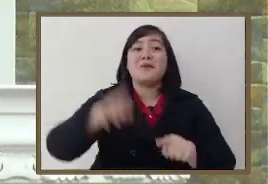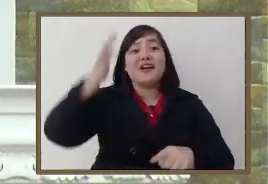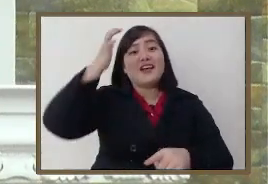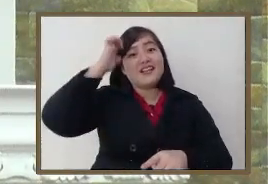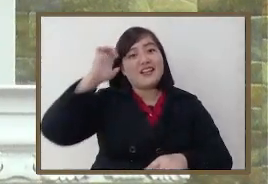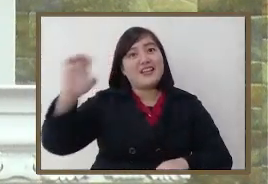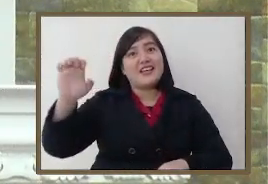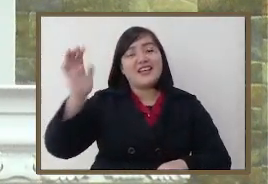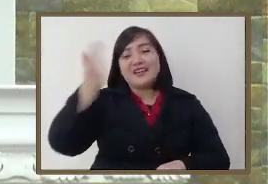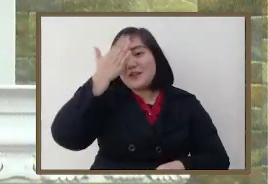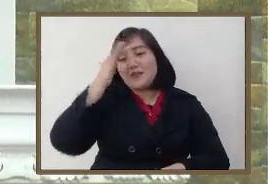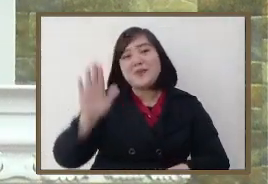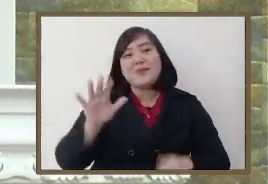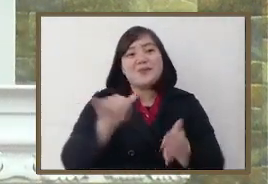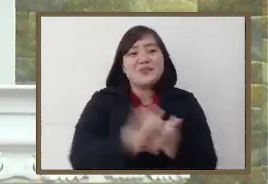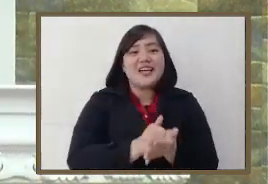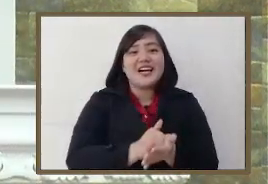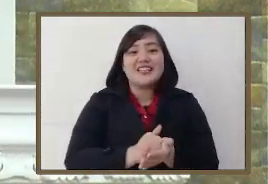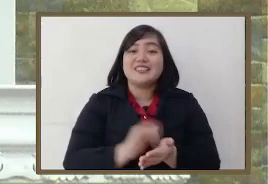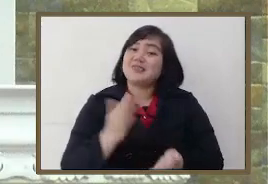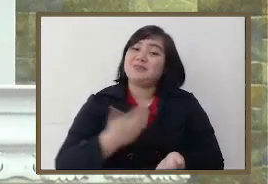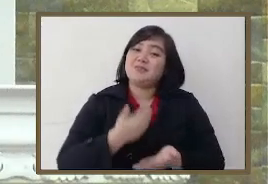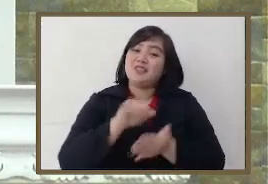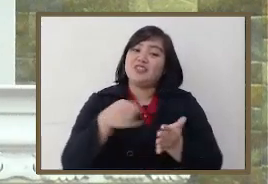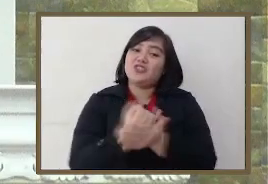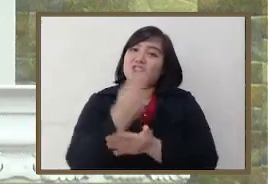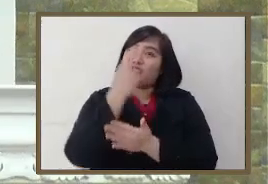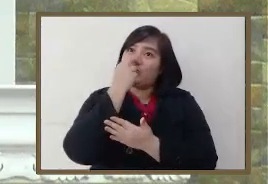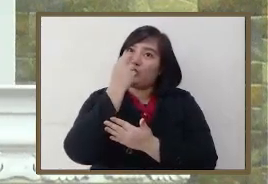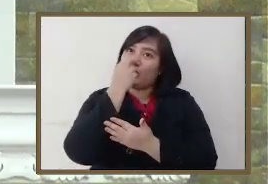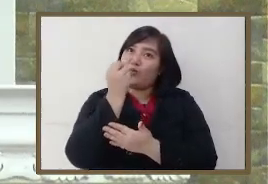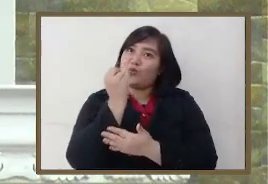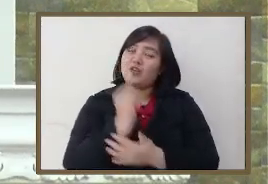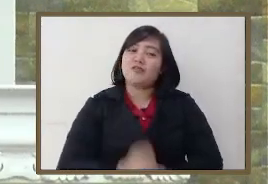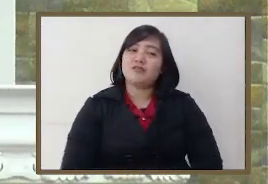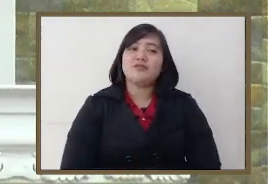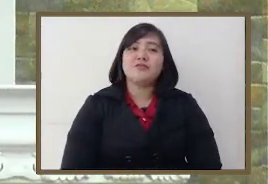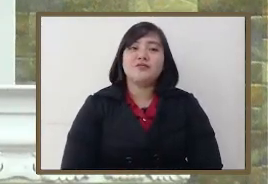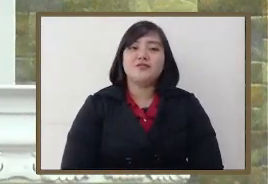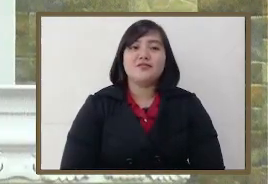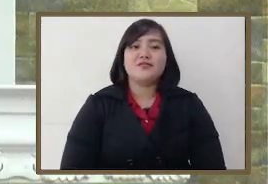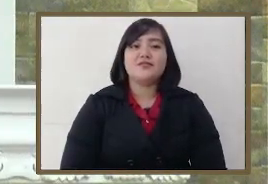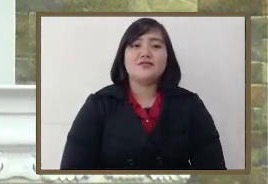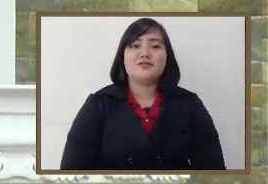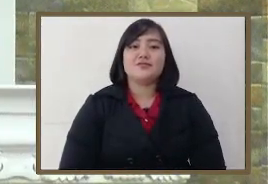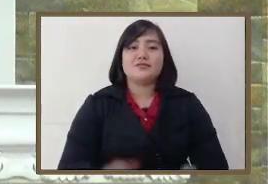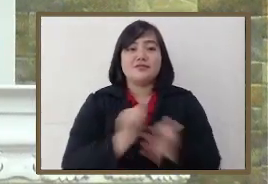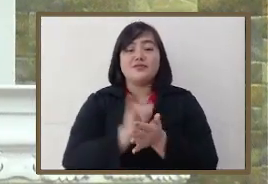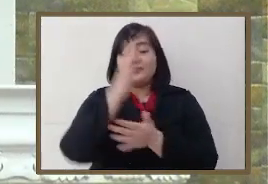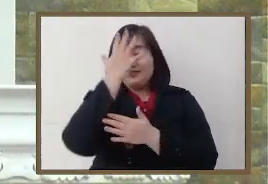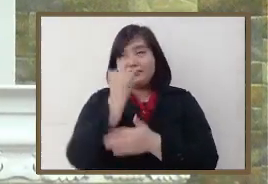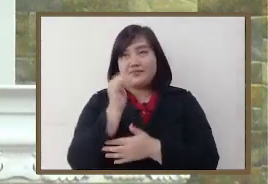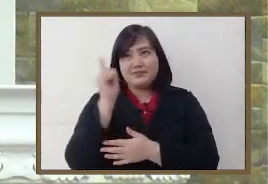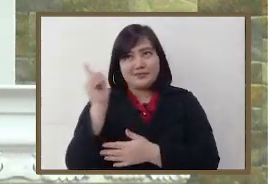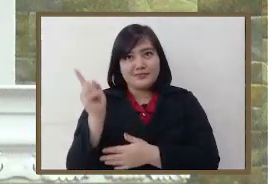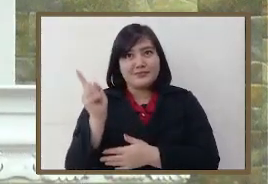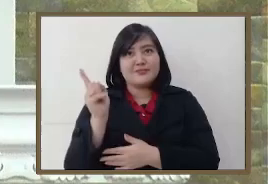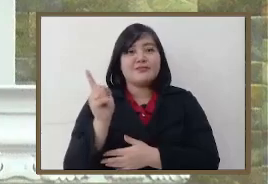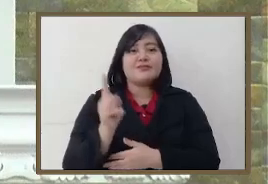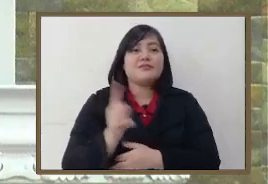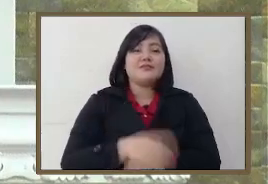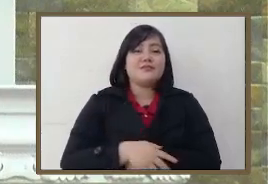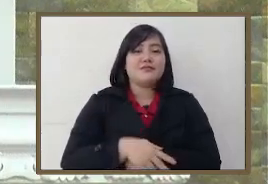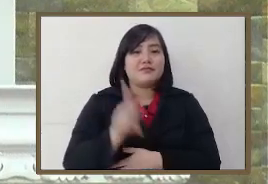na naman kayo ni Nonoy, sabi niya. You see, now listen, kayong mga Bible student, pagka naloko kayo na isang mga ganyan,